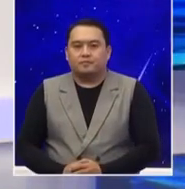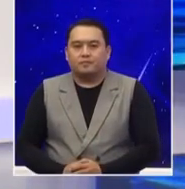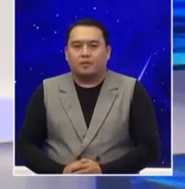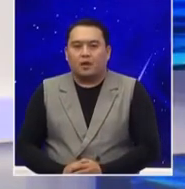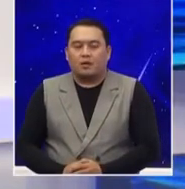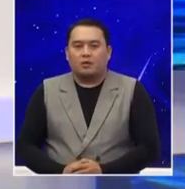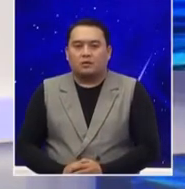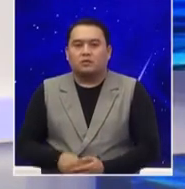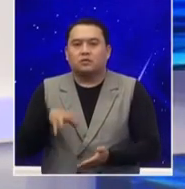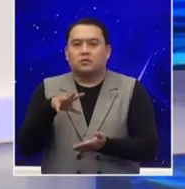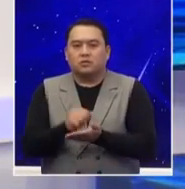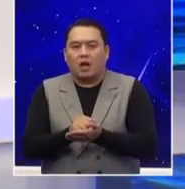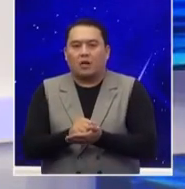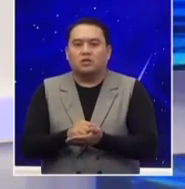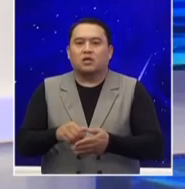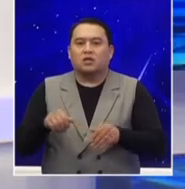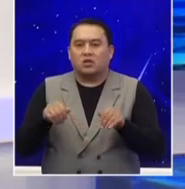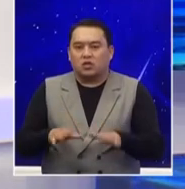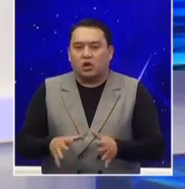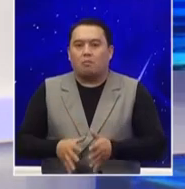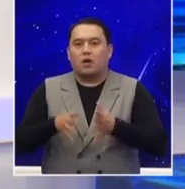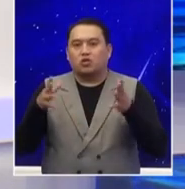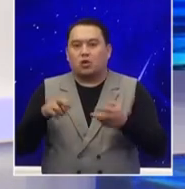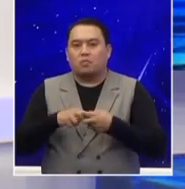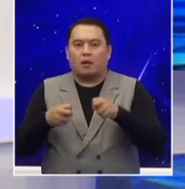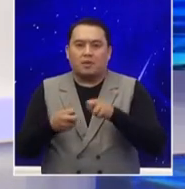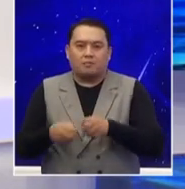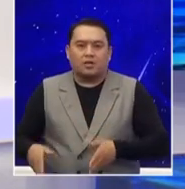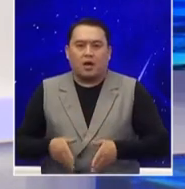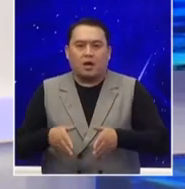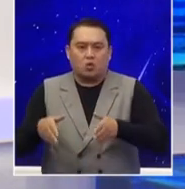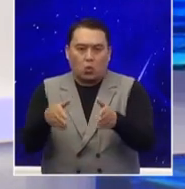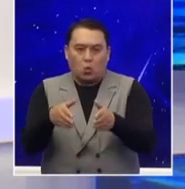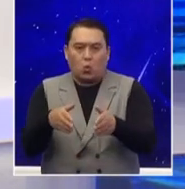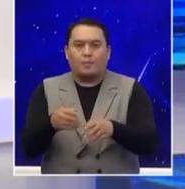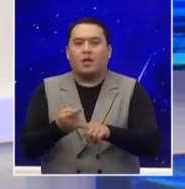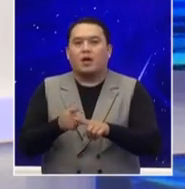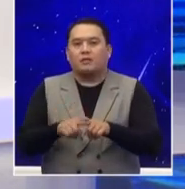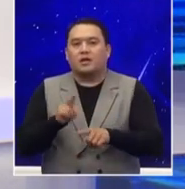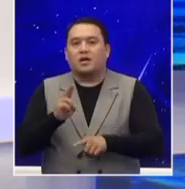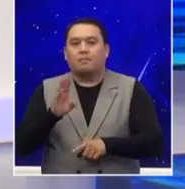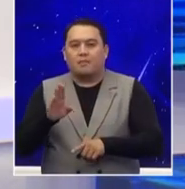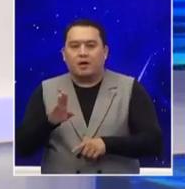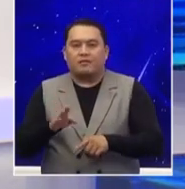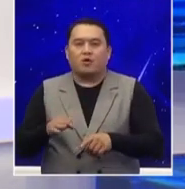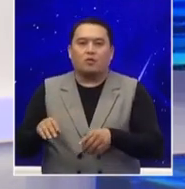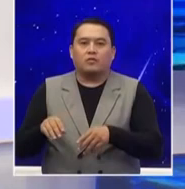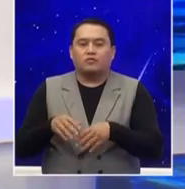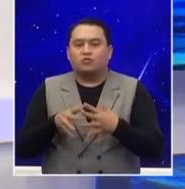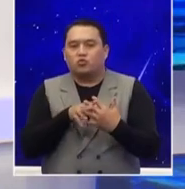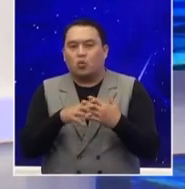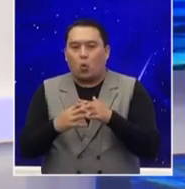дорожная карта занятости стало решением одной из главных проблем ремонта дорог десятки километров внутрь и